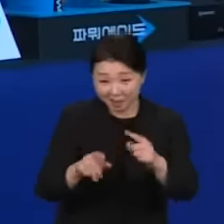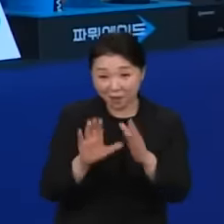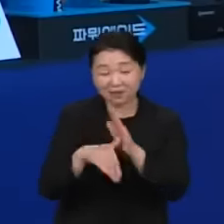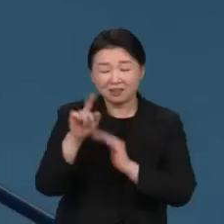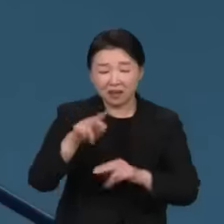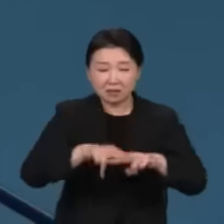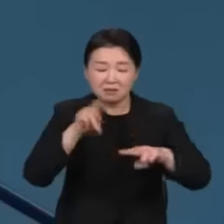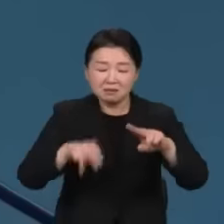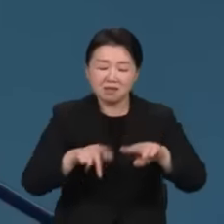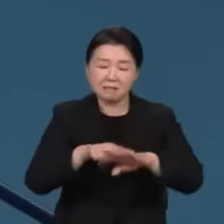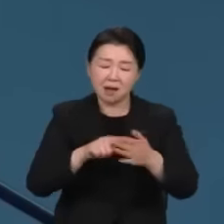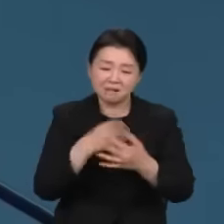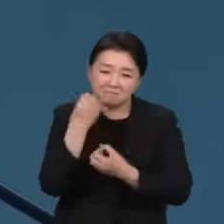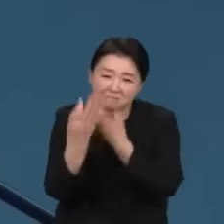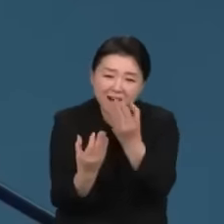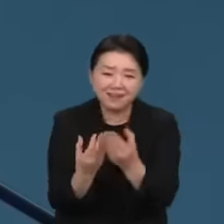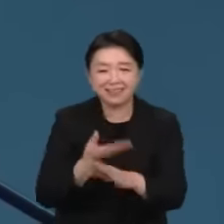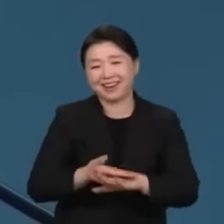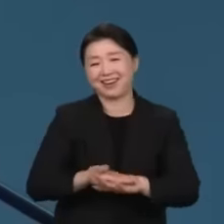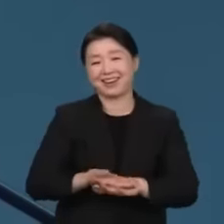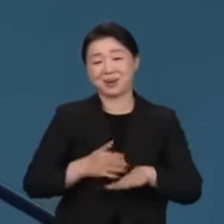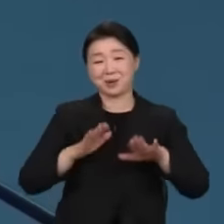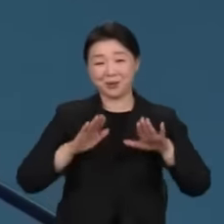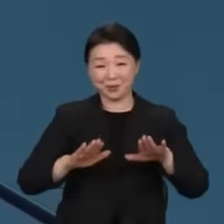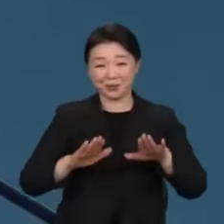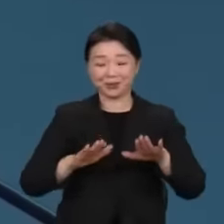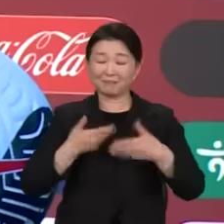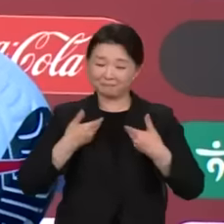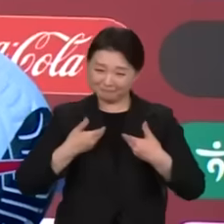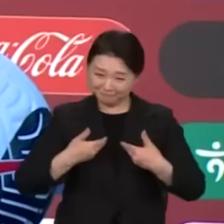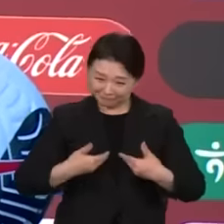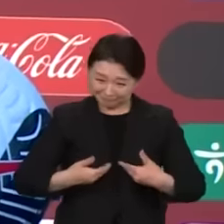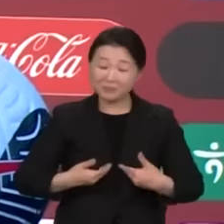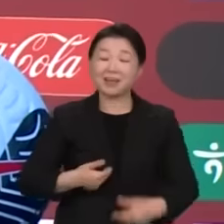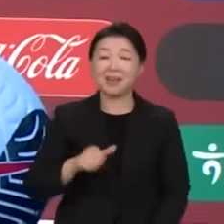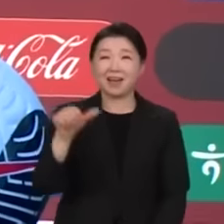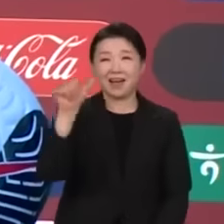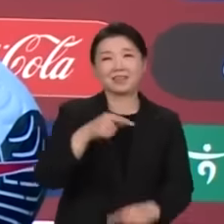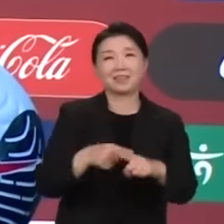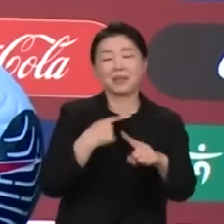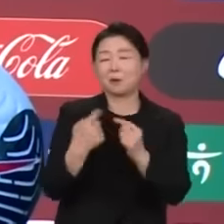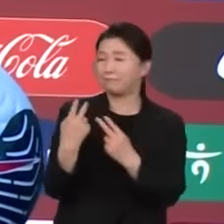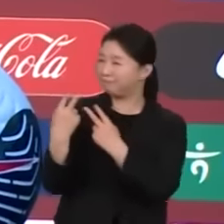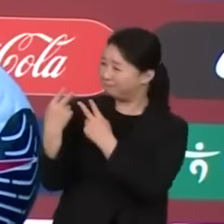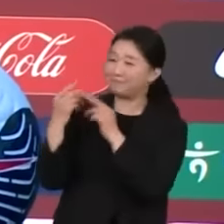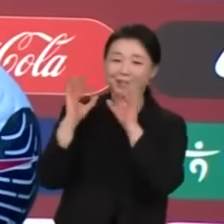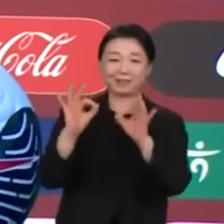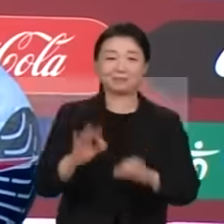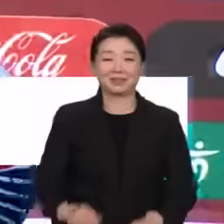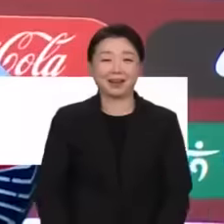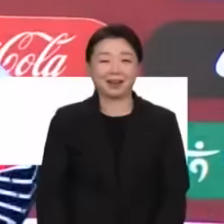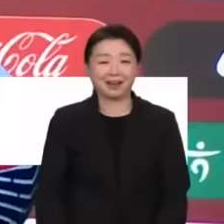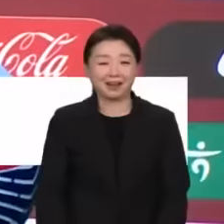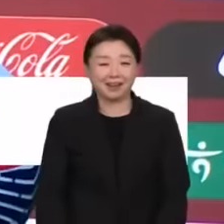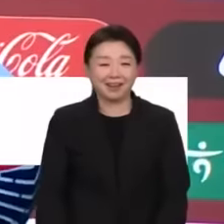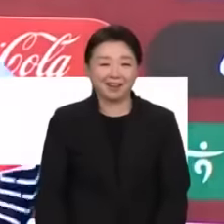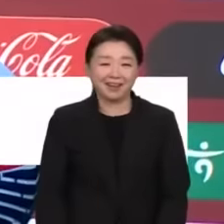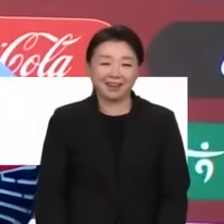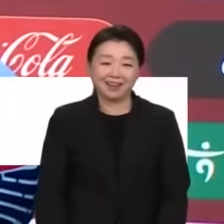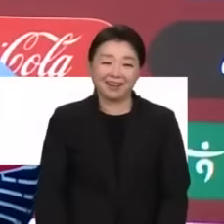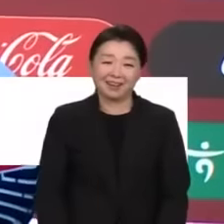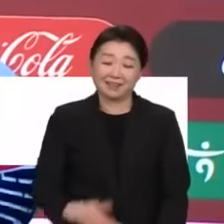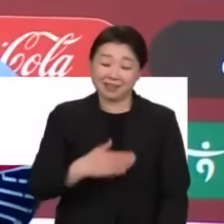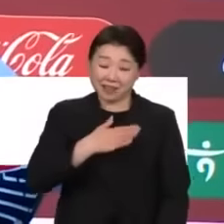암시하는 심경을 털어놨던 것과는 달리 오늘은 차분하게 아시안컵을 돌아봤습니다. 좀 제 가슴에 항상